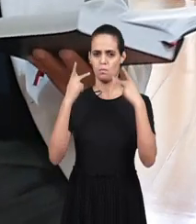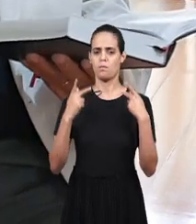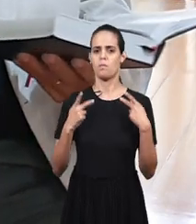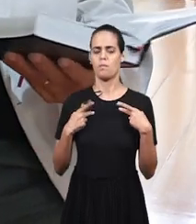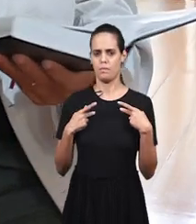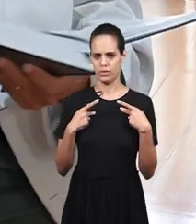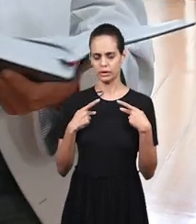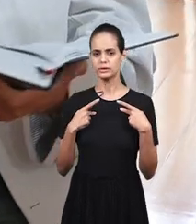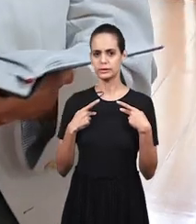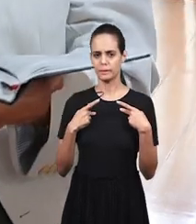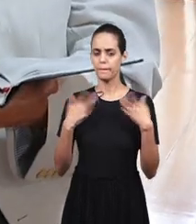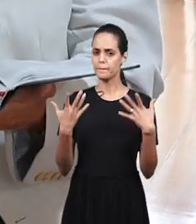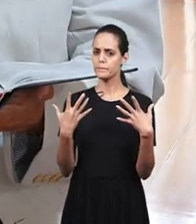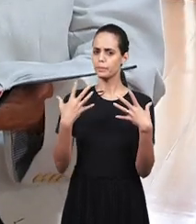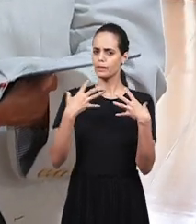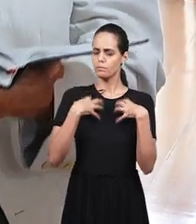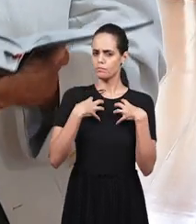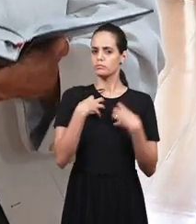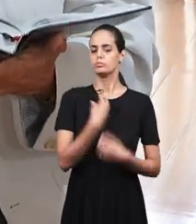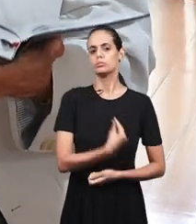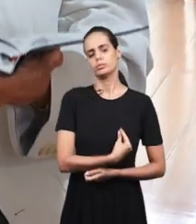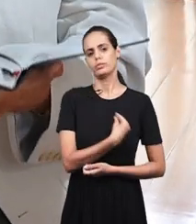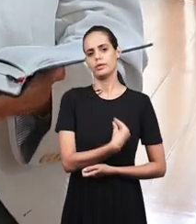pointées sur les hommes,